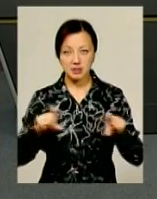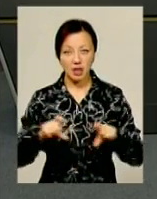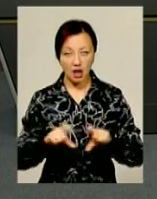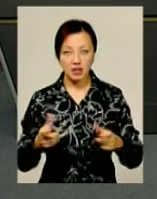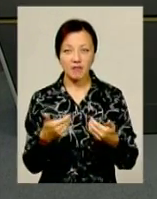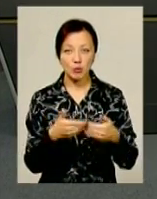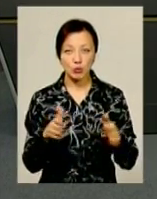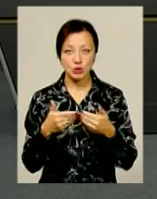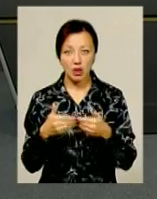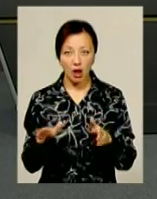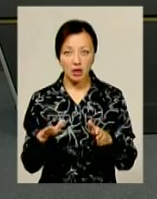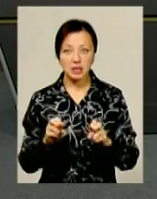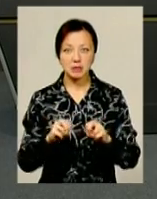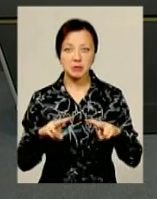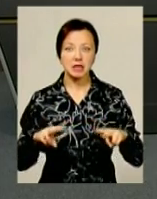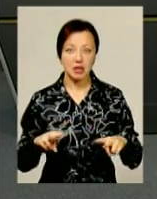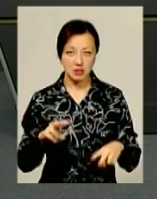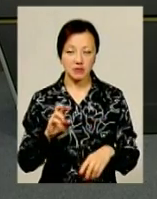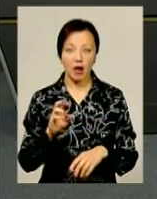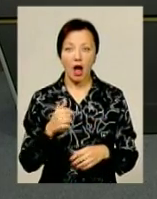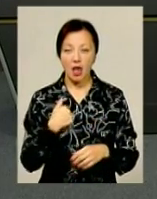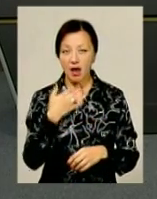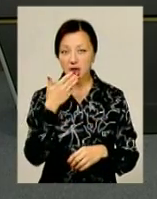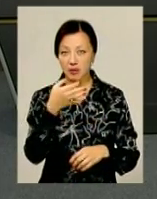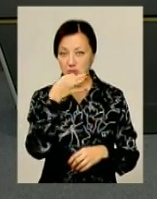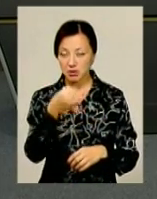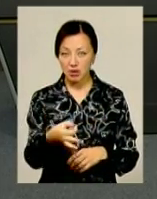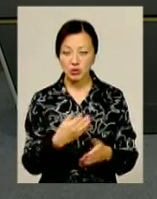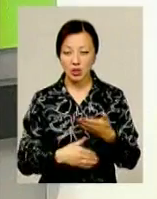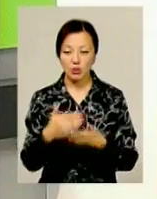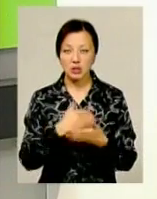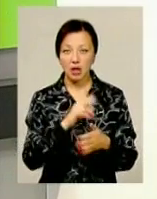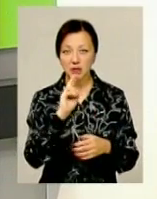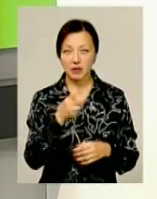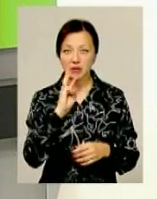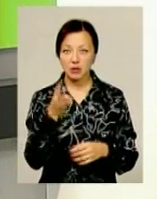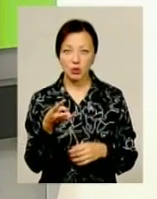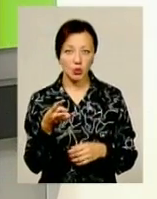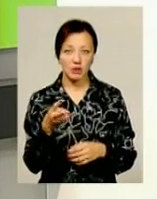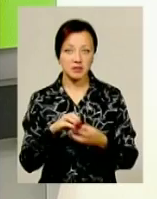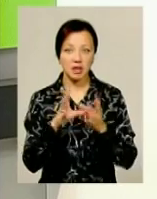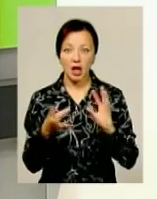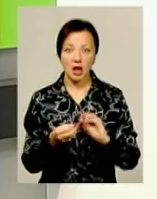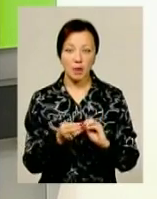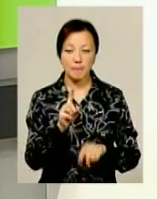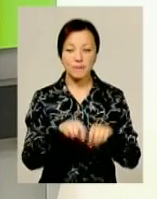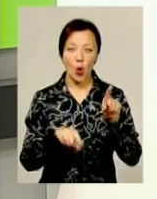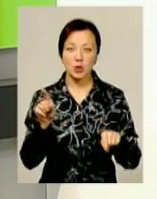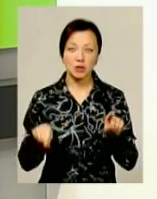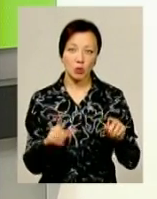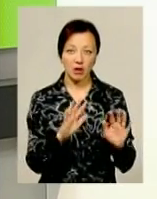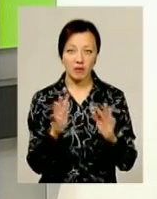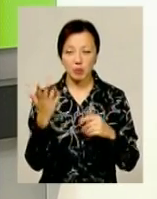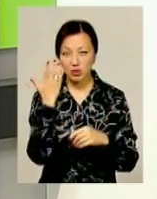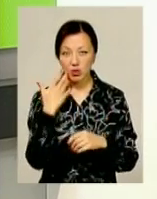які випускають спеціалістів. А я вам скажу, що за останні 2-3 роки, взагалі поодинокі випадки,